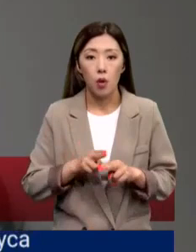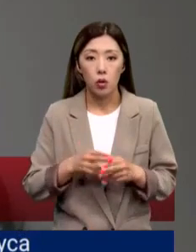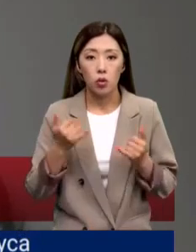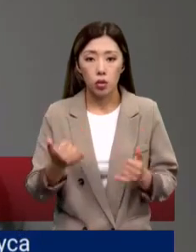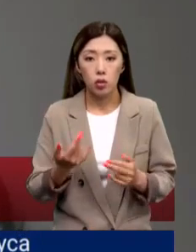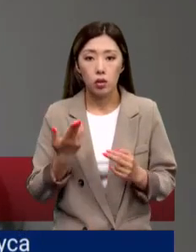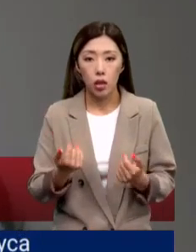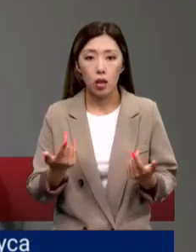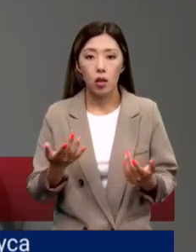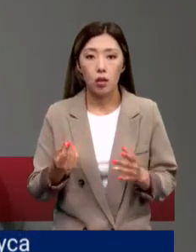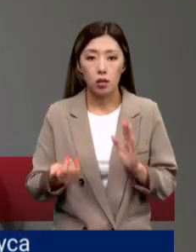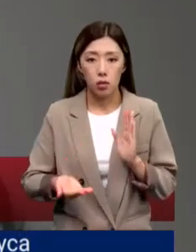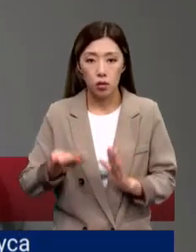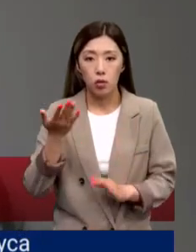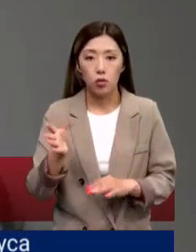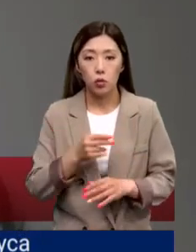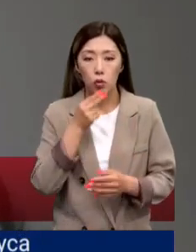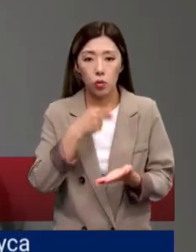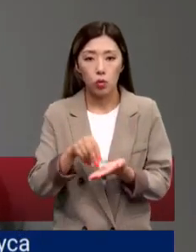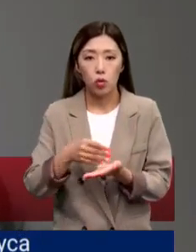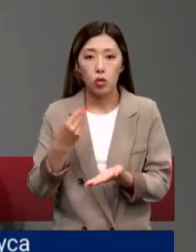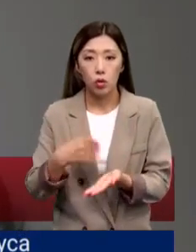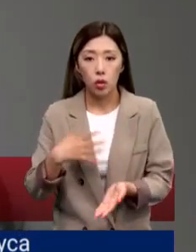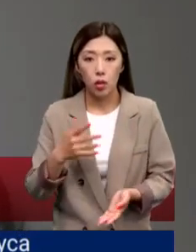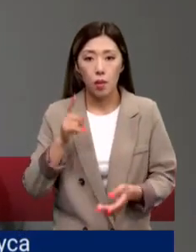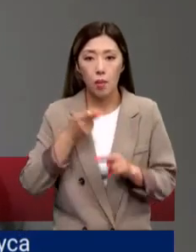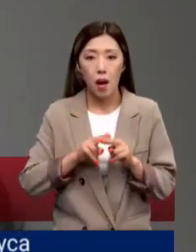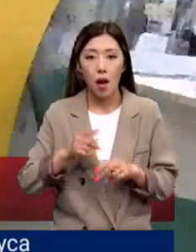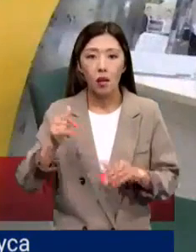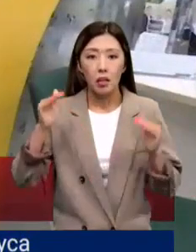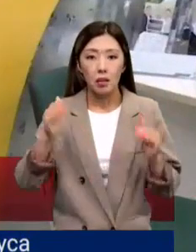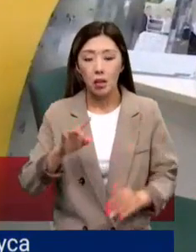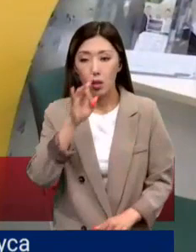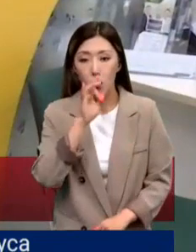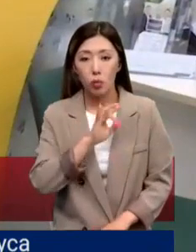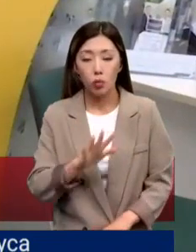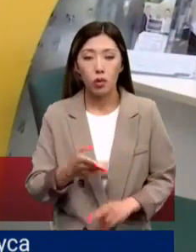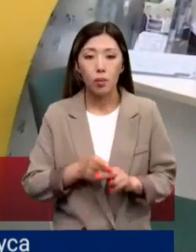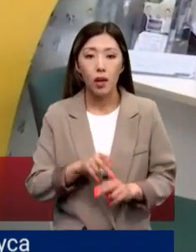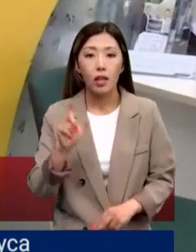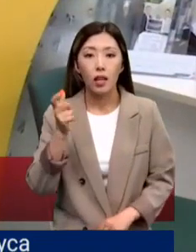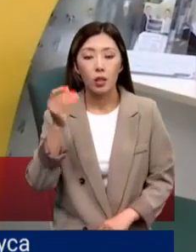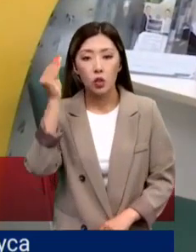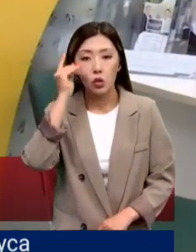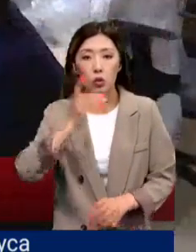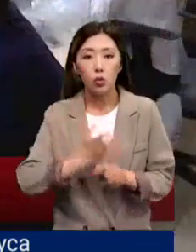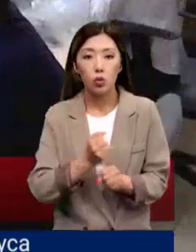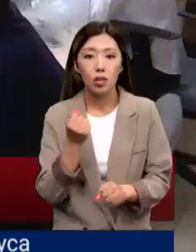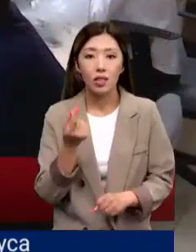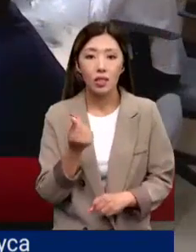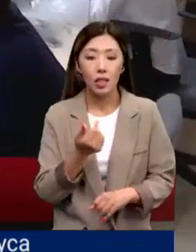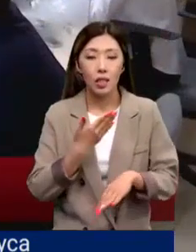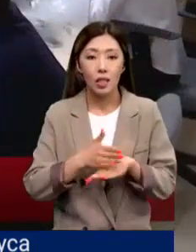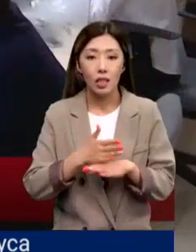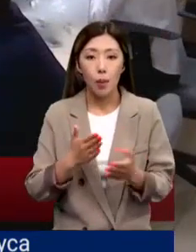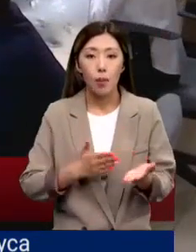вывод говорить, что до конца года серьезного снижения ожидать не стоит. Экономисты считают, что дальнейшее ужесточение денежно-кредитной